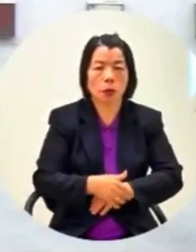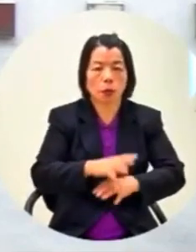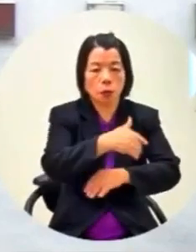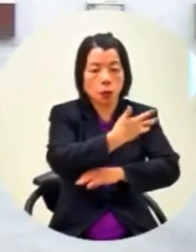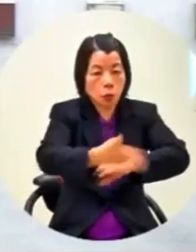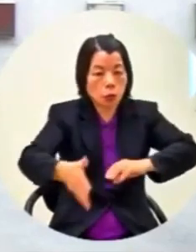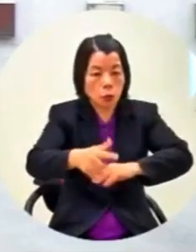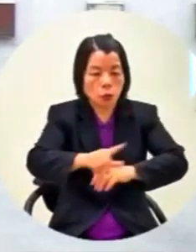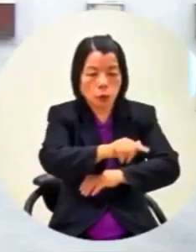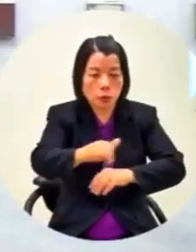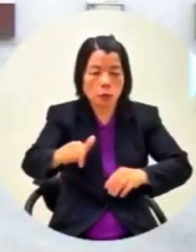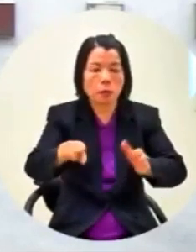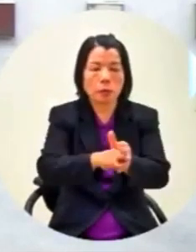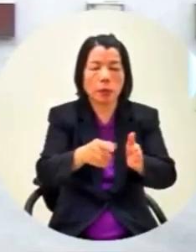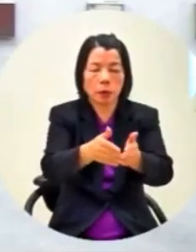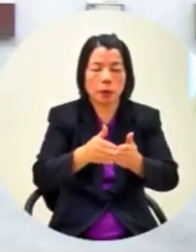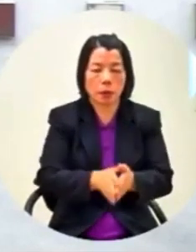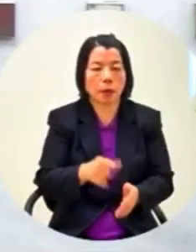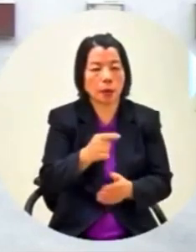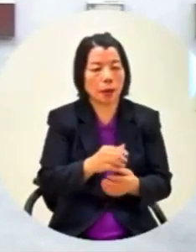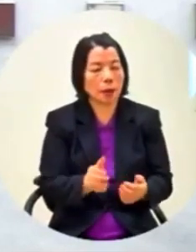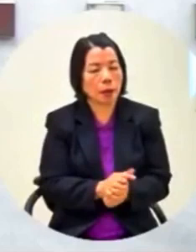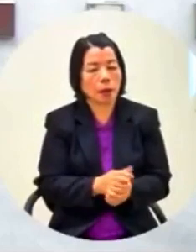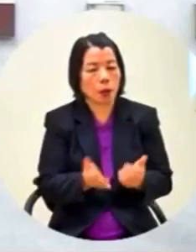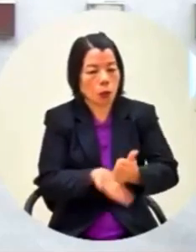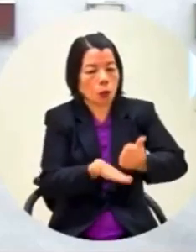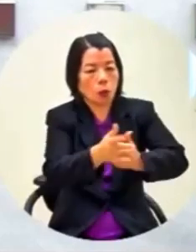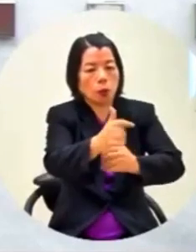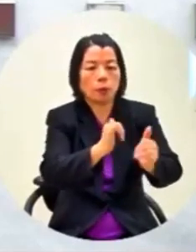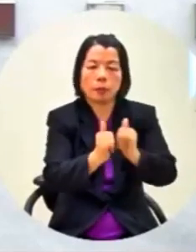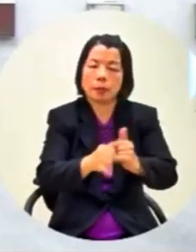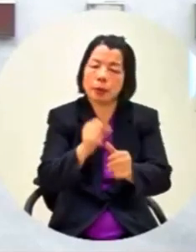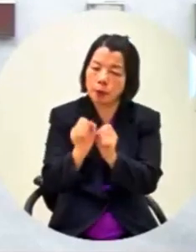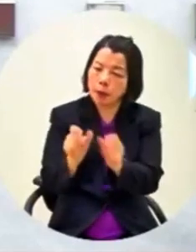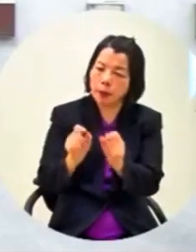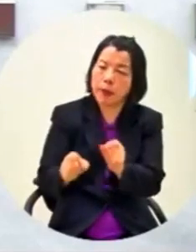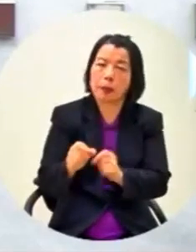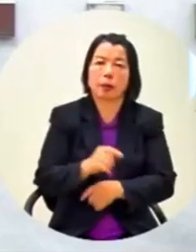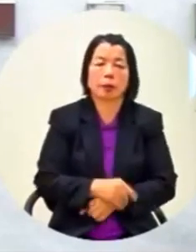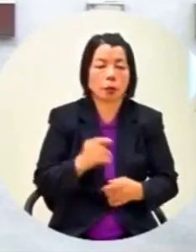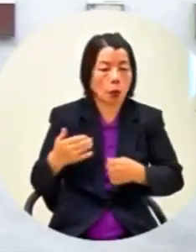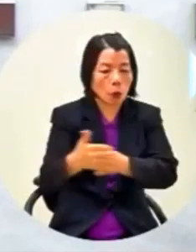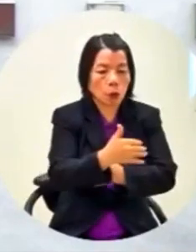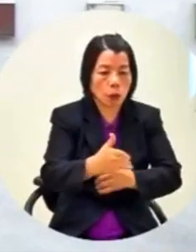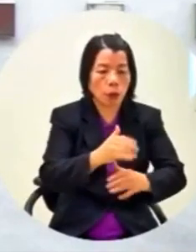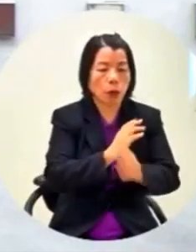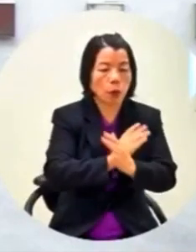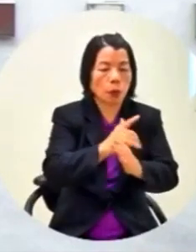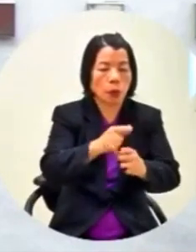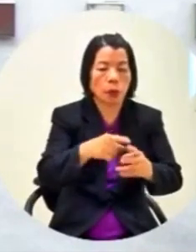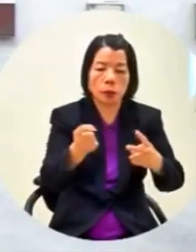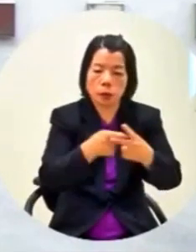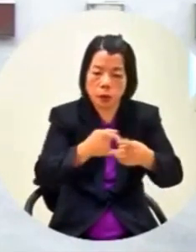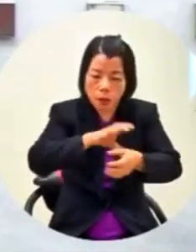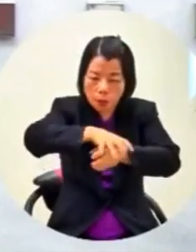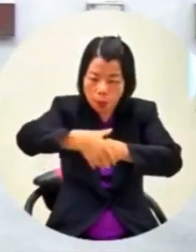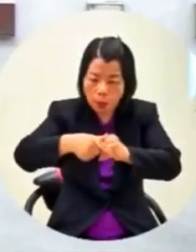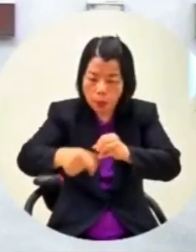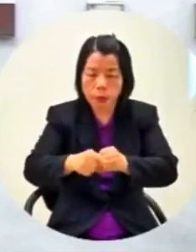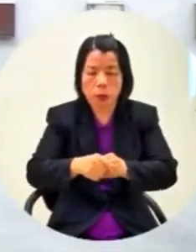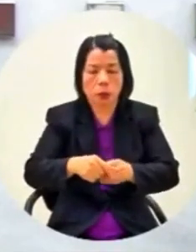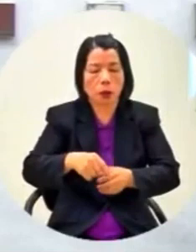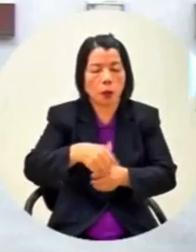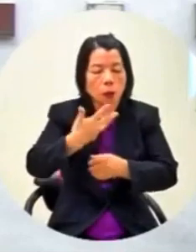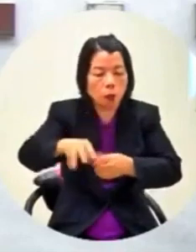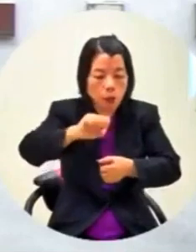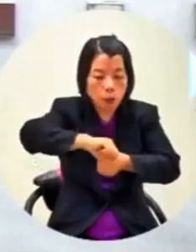众订购。另外我们辅导业者以及渔会开发小包装的水产加工品，便利